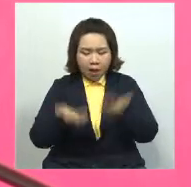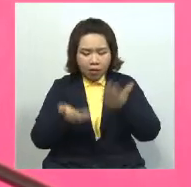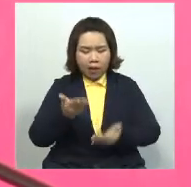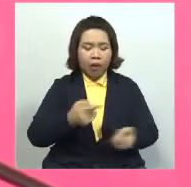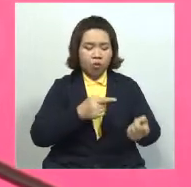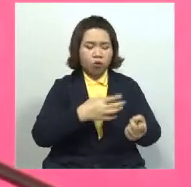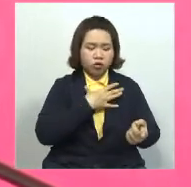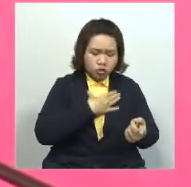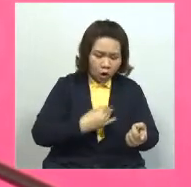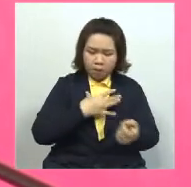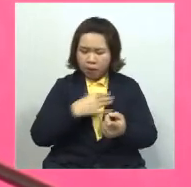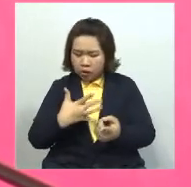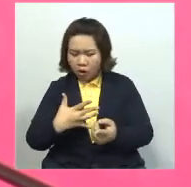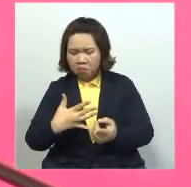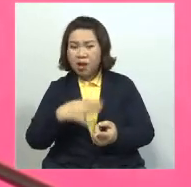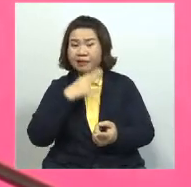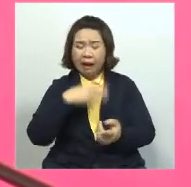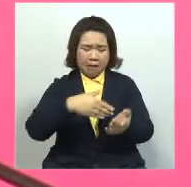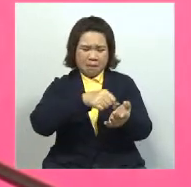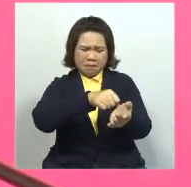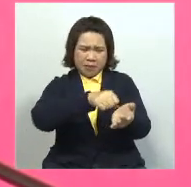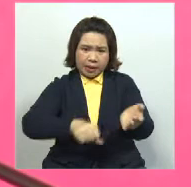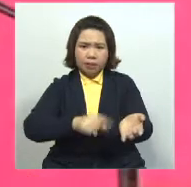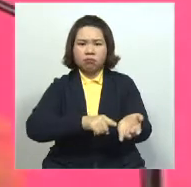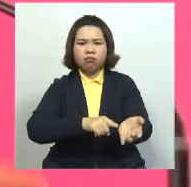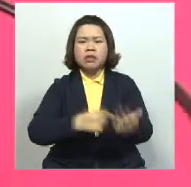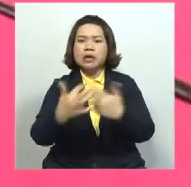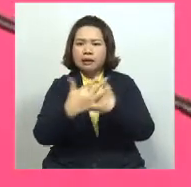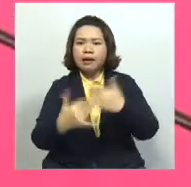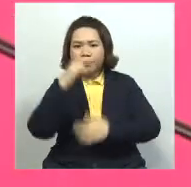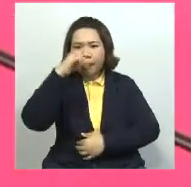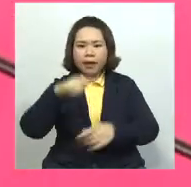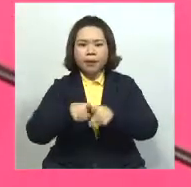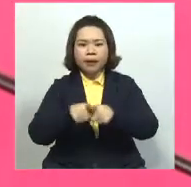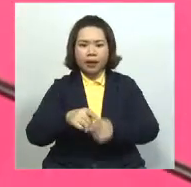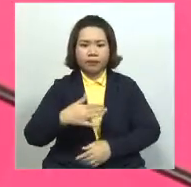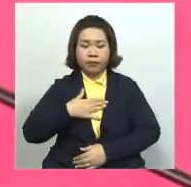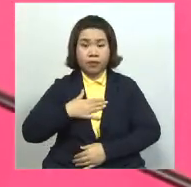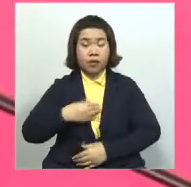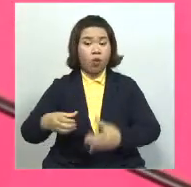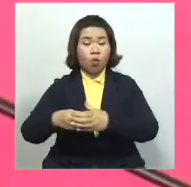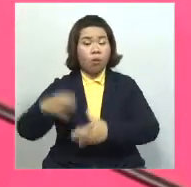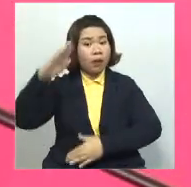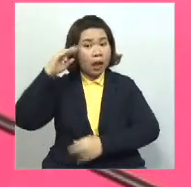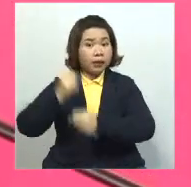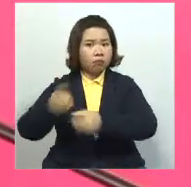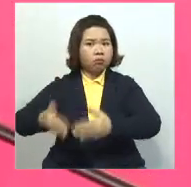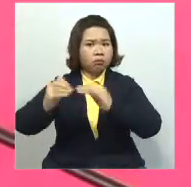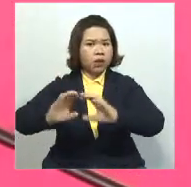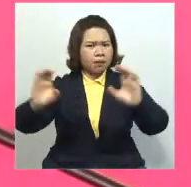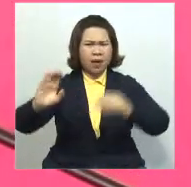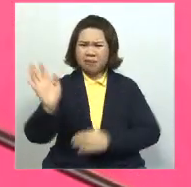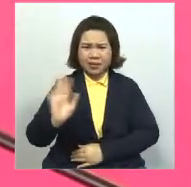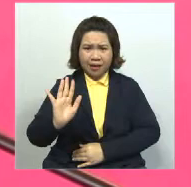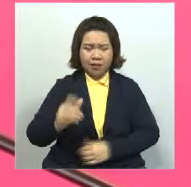ท่านคือคนไทยท่านกรีดเลือดมาท่านก็คือคนไทยนะครับกองทัพไม่สามารถจะจัดตั้งรัฐบาลได้กองทัพเป็นกองทัพของประช